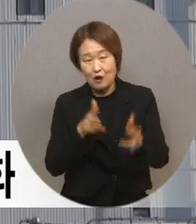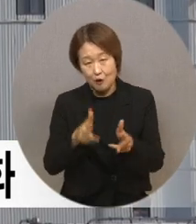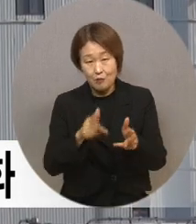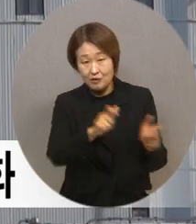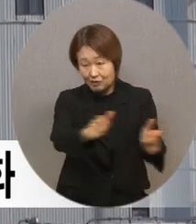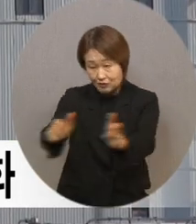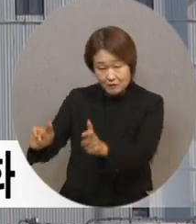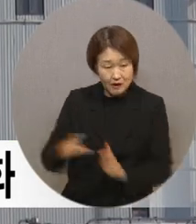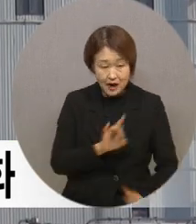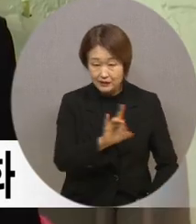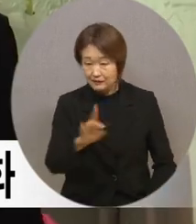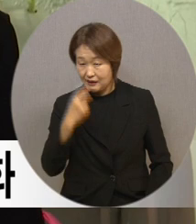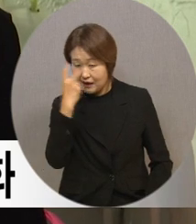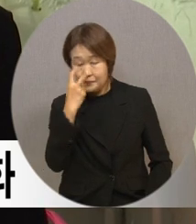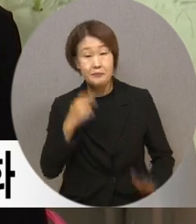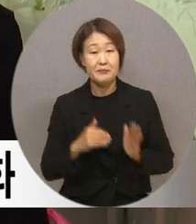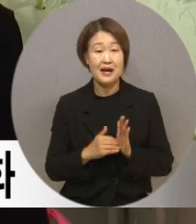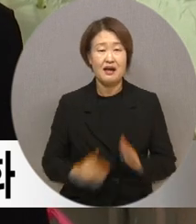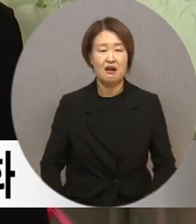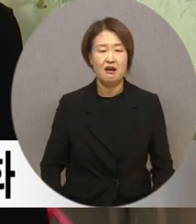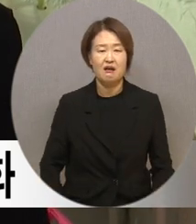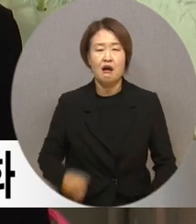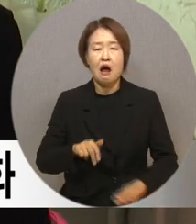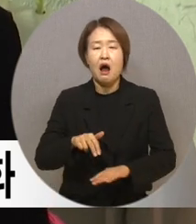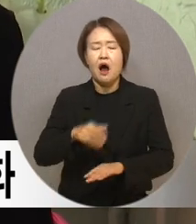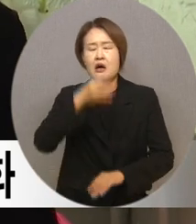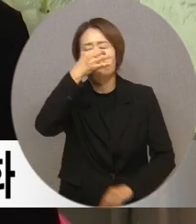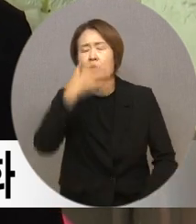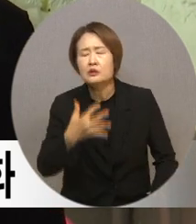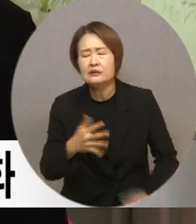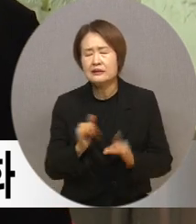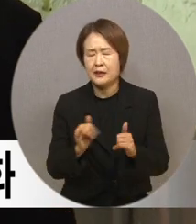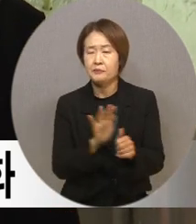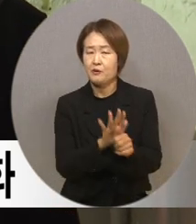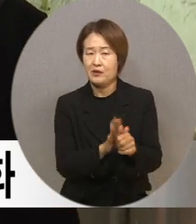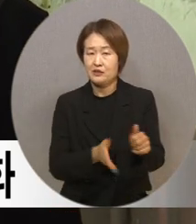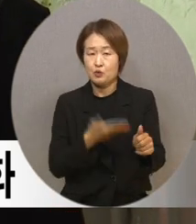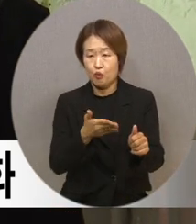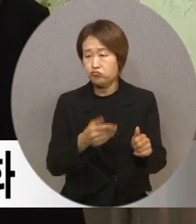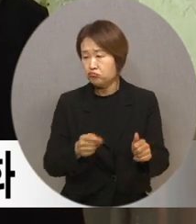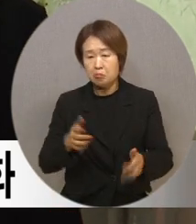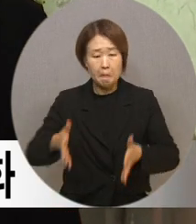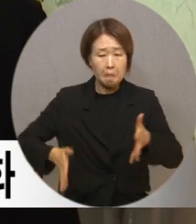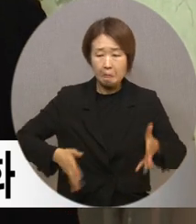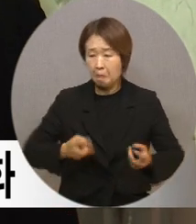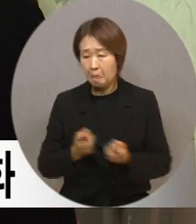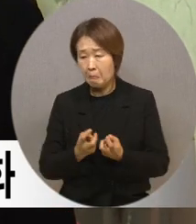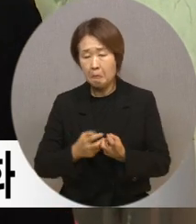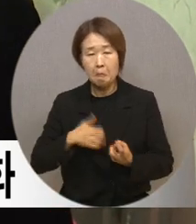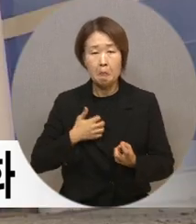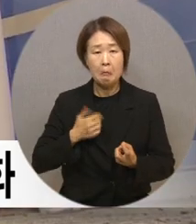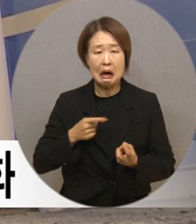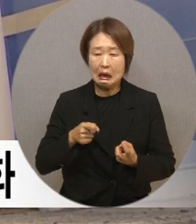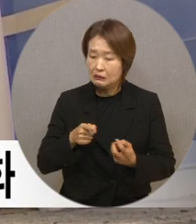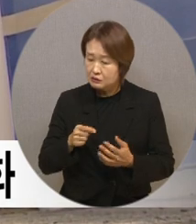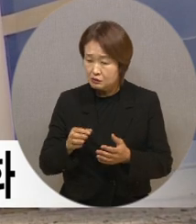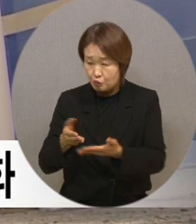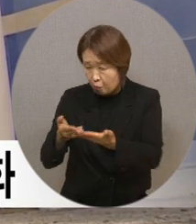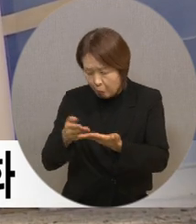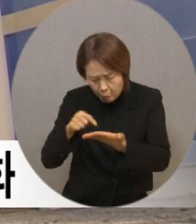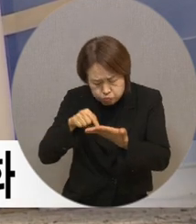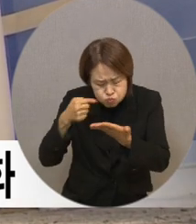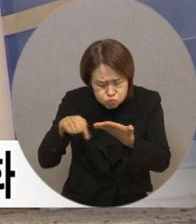지자체별로 점검했습니다. 거동이 불편한 지원 대상자 또는 사용 방법을 몰라 에너지 이용권을 활용하지